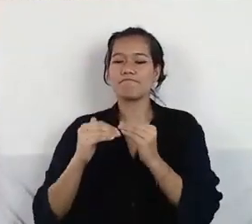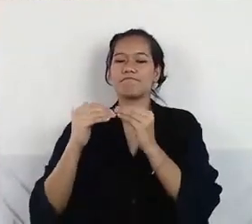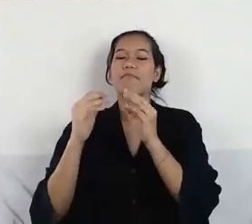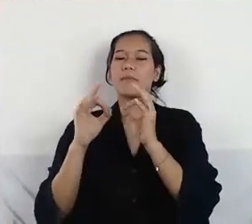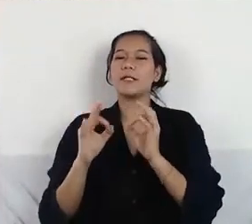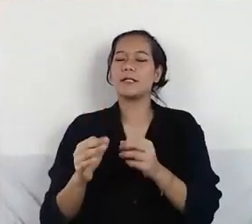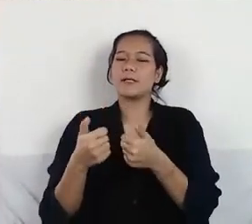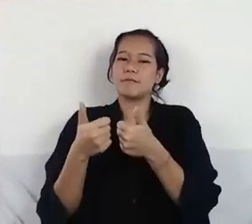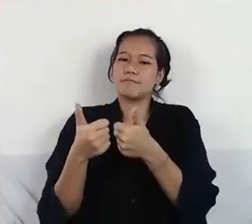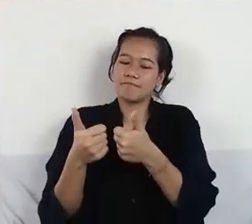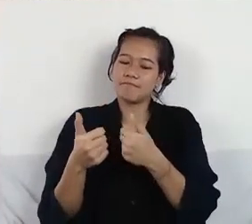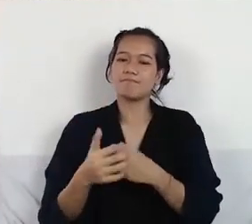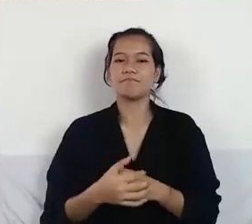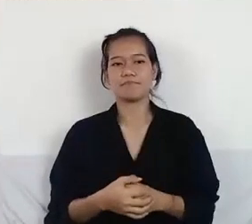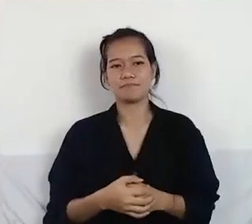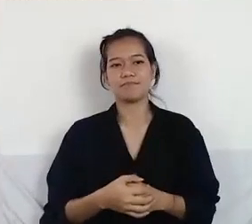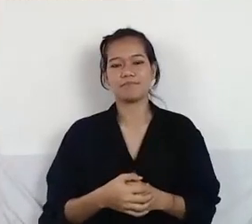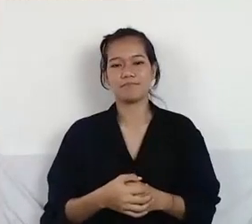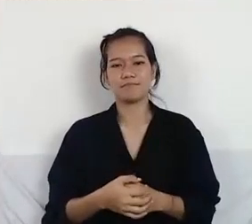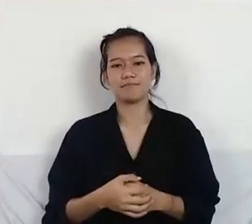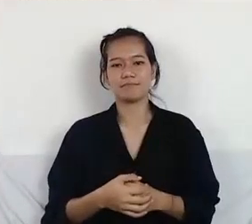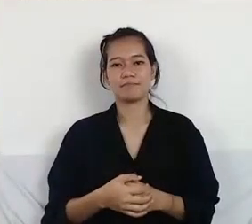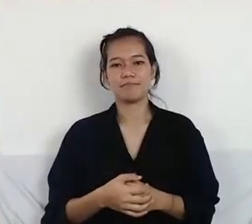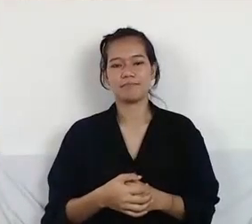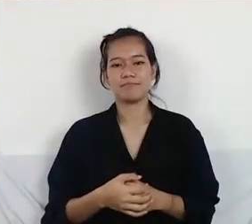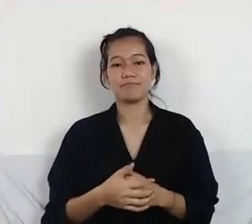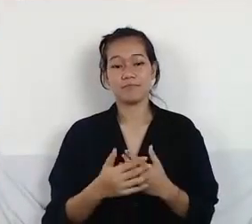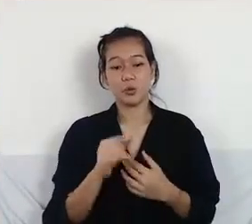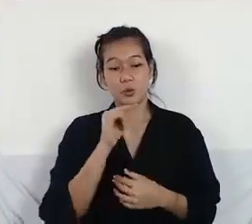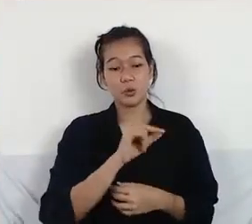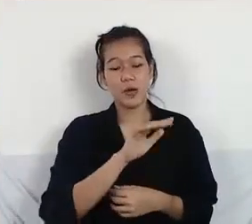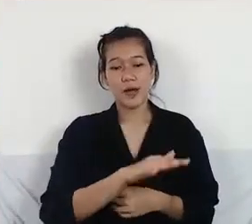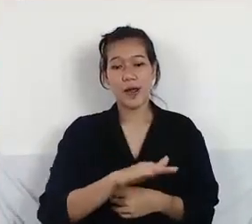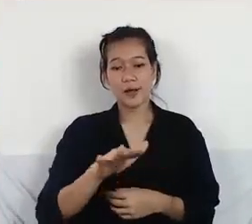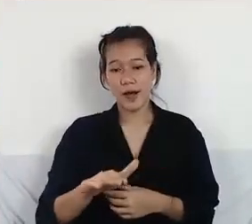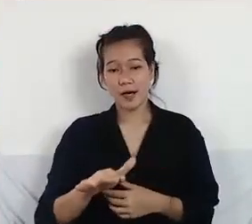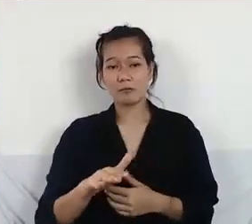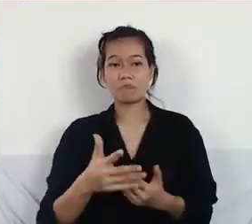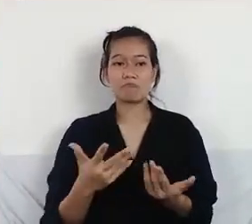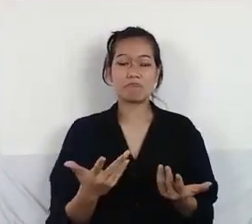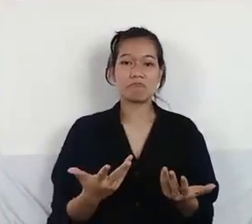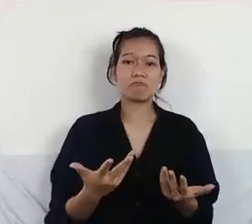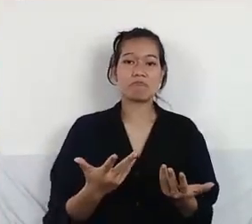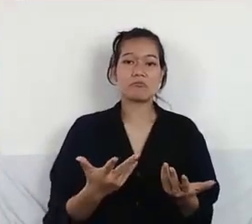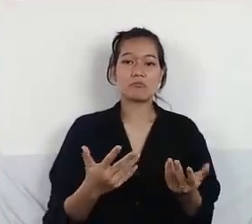di jenjang-jenjang selanjutnya. Bagi anak-anak kami yang sudah